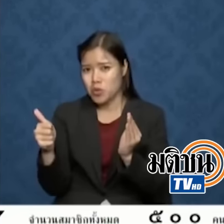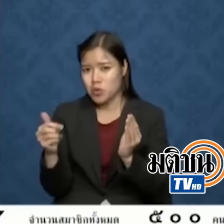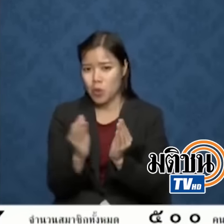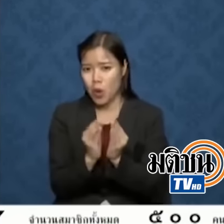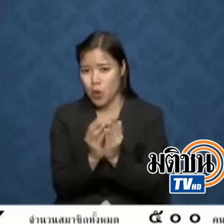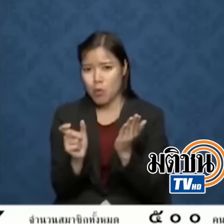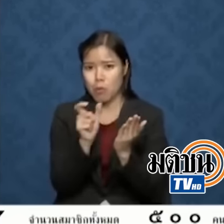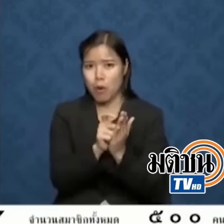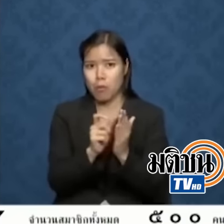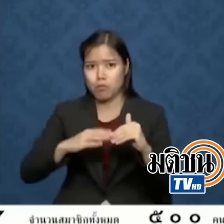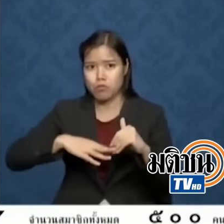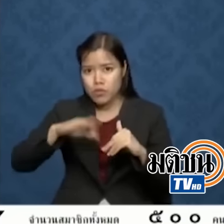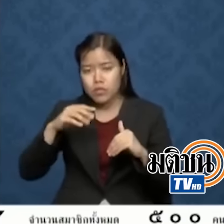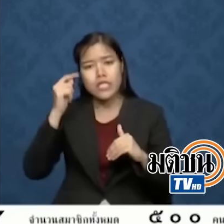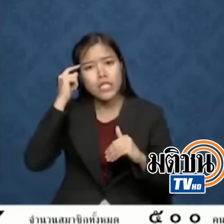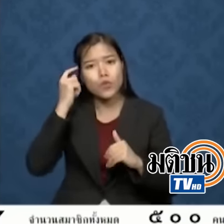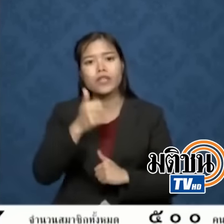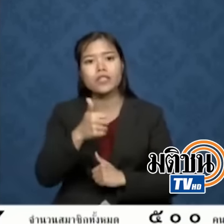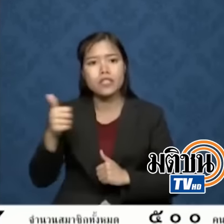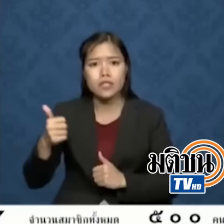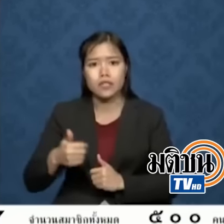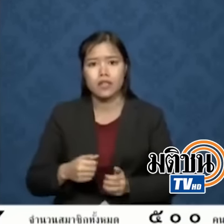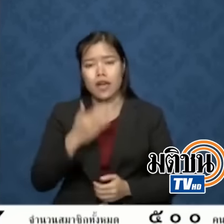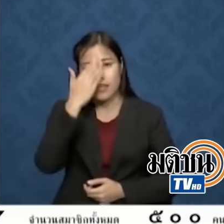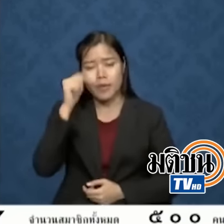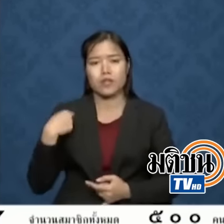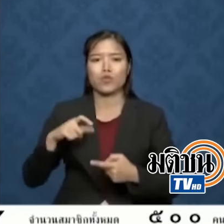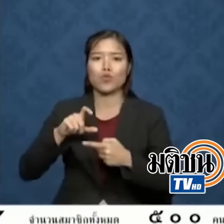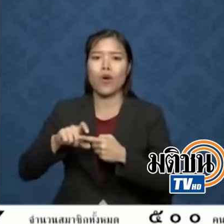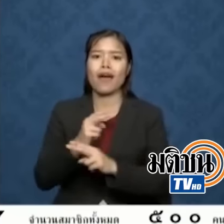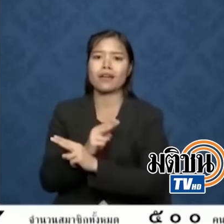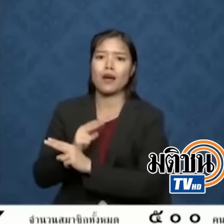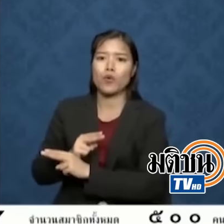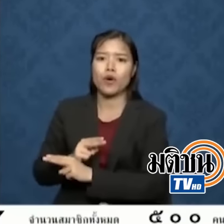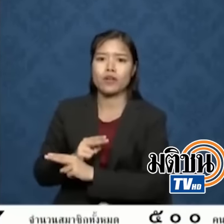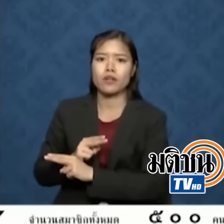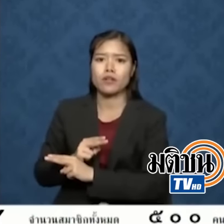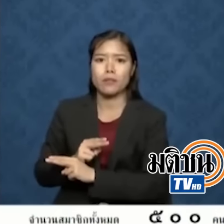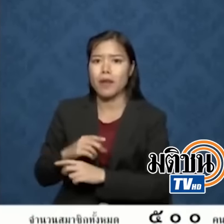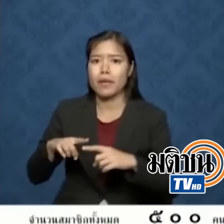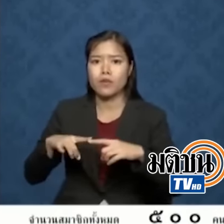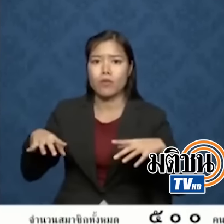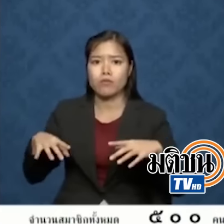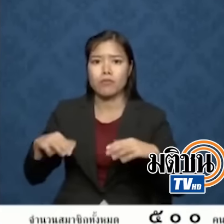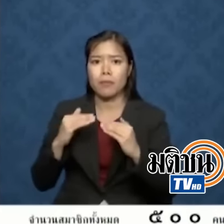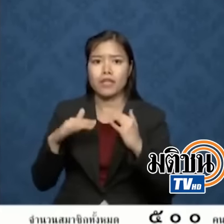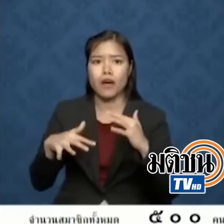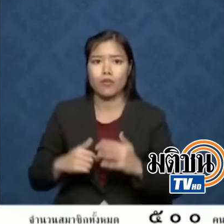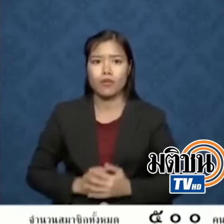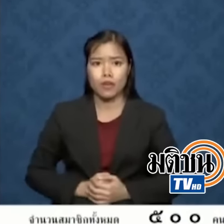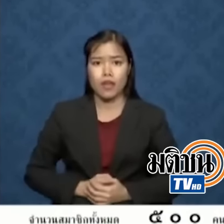านมั่นใจว่าดีมาโดยตลอดสูงเพราะตัวหามันต่ำคำถามคือมันมีปัญหาอะไรไหม